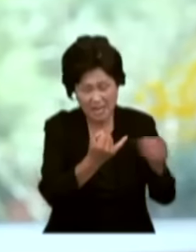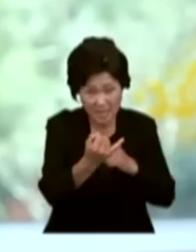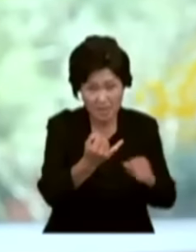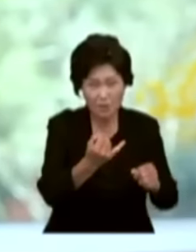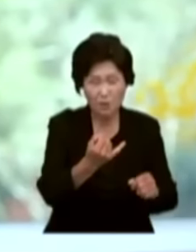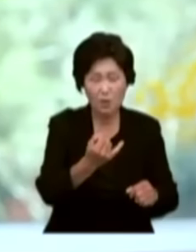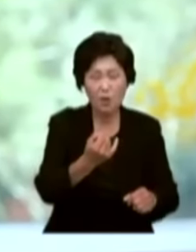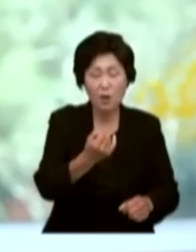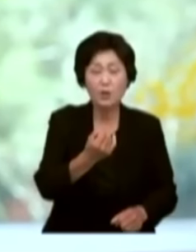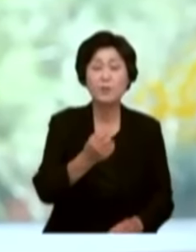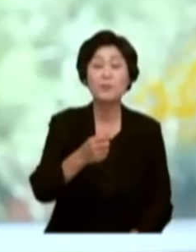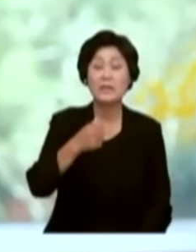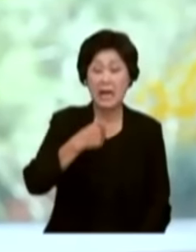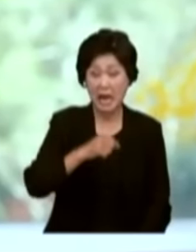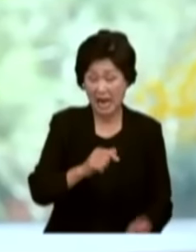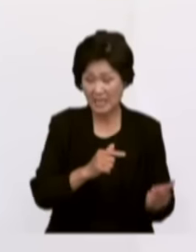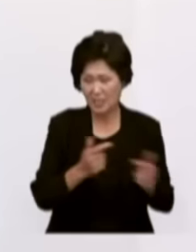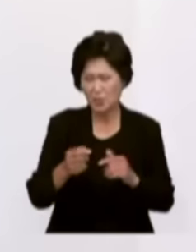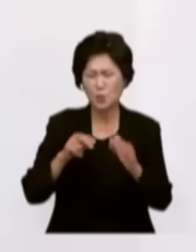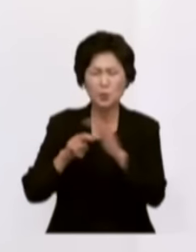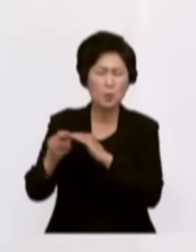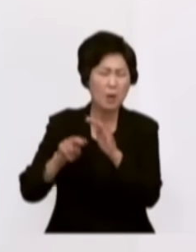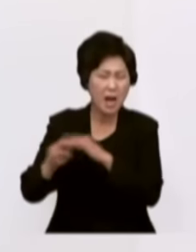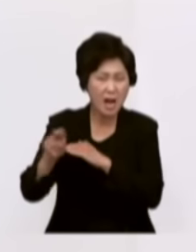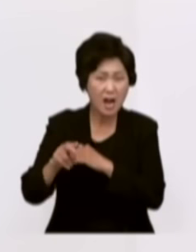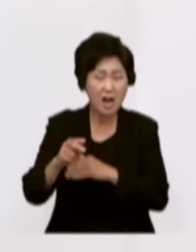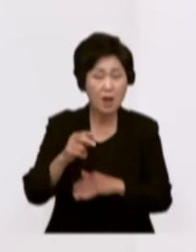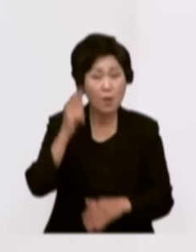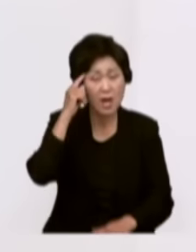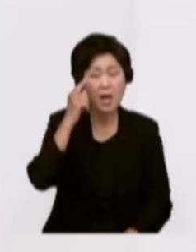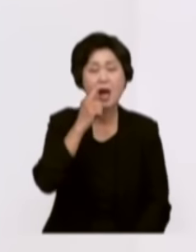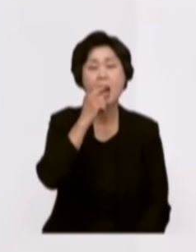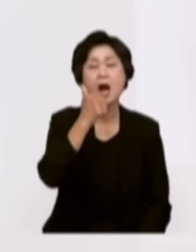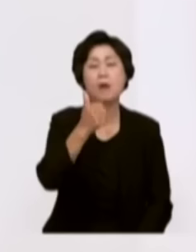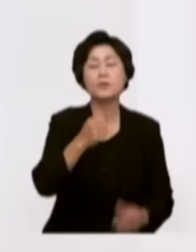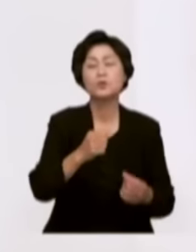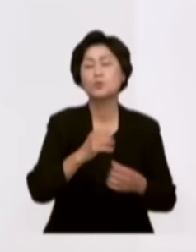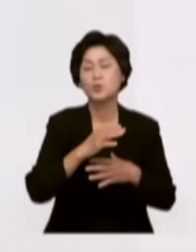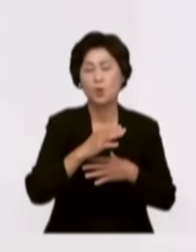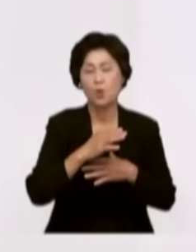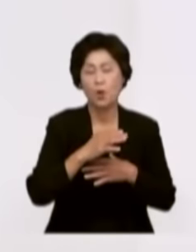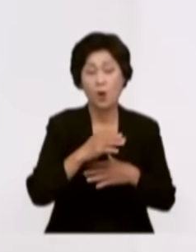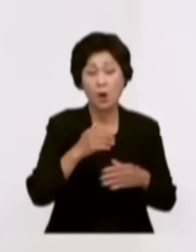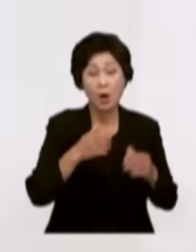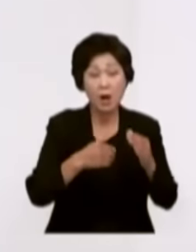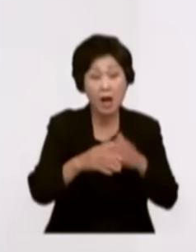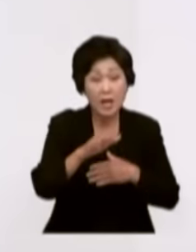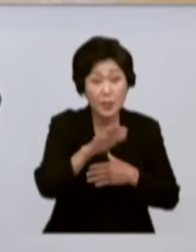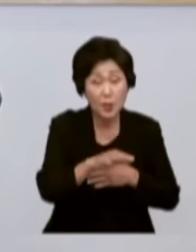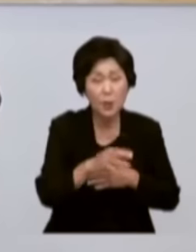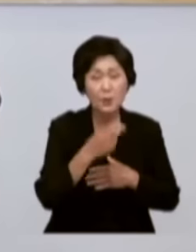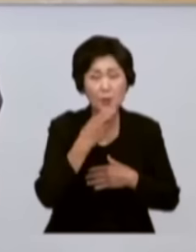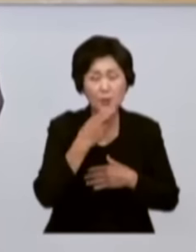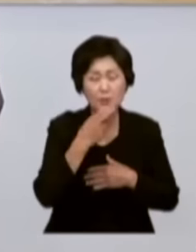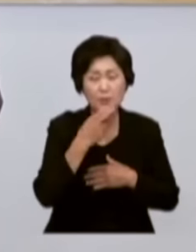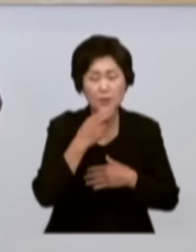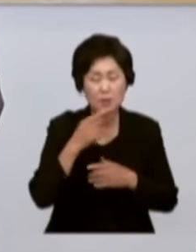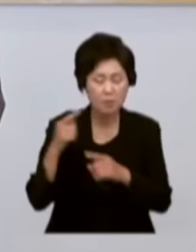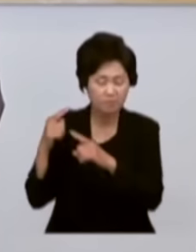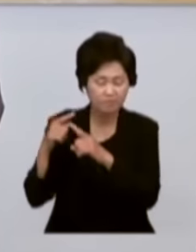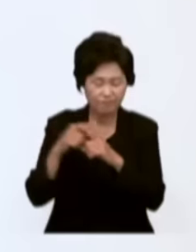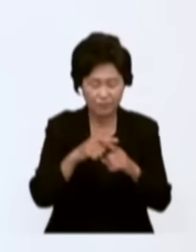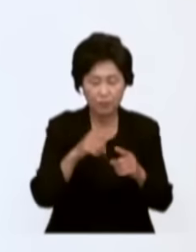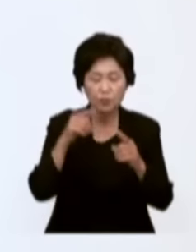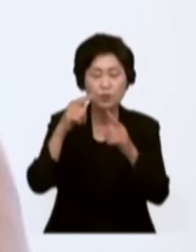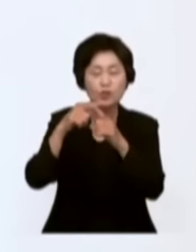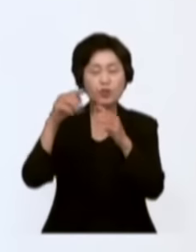가요. 아들만 넷이에요? 예, 아들만 넷. 그러니까 아버지가 워낙 무서우니까 그러니까 가 있을 데가 없으니까 무작정 교회를 가는 거예요. 그냥 무작정